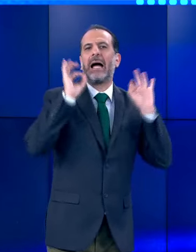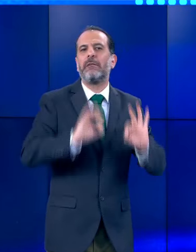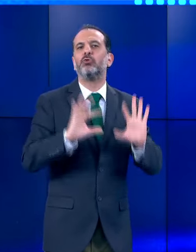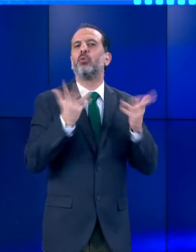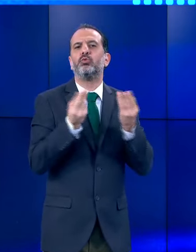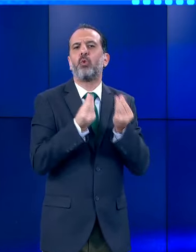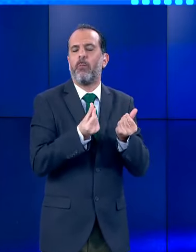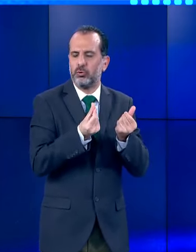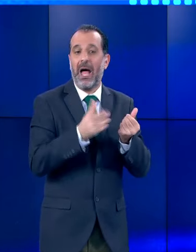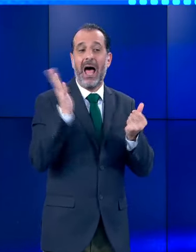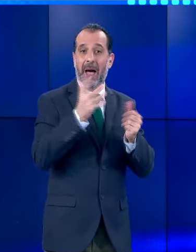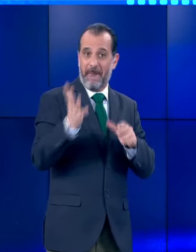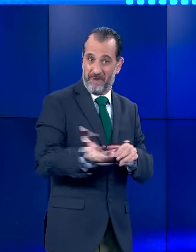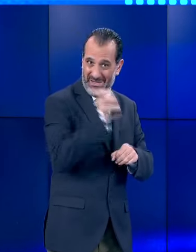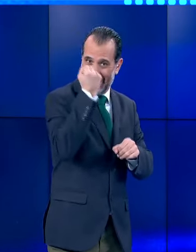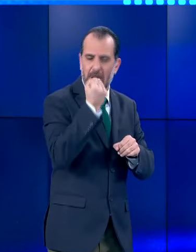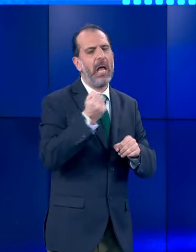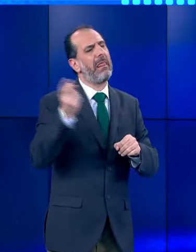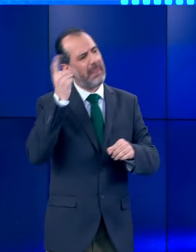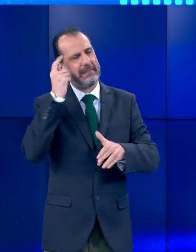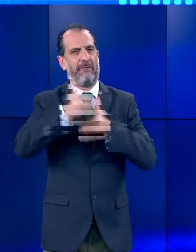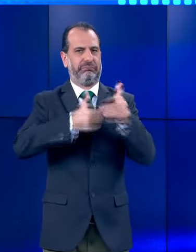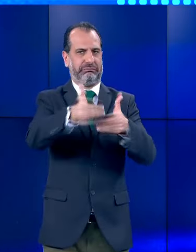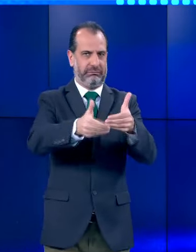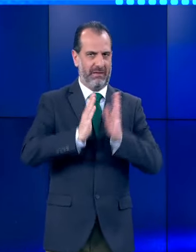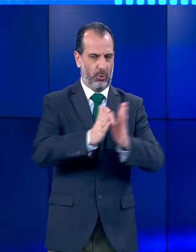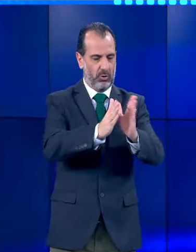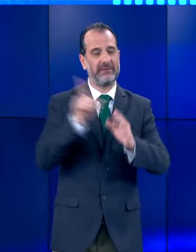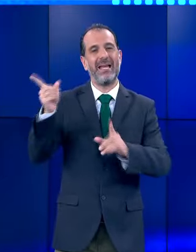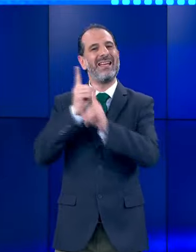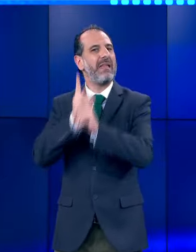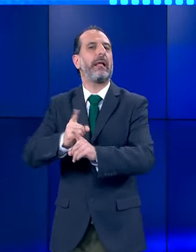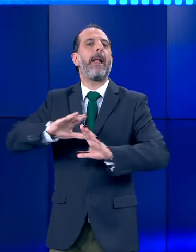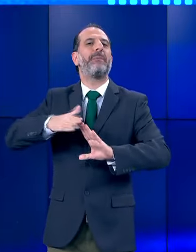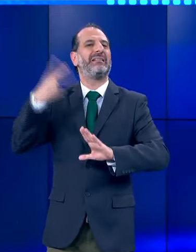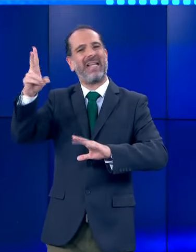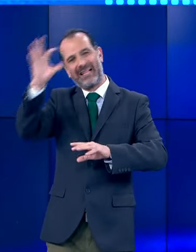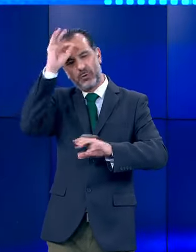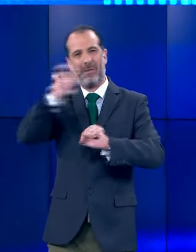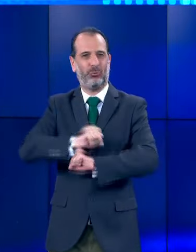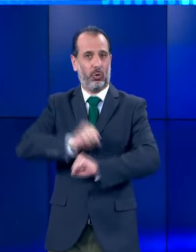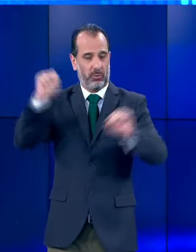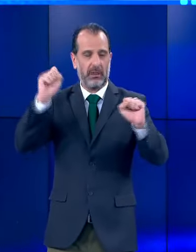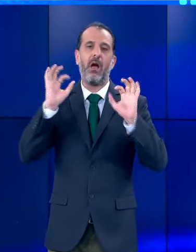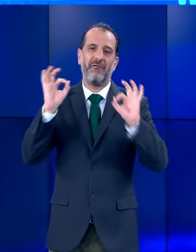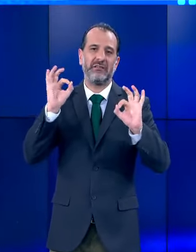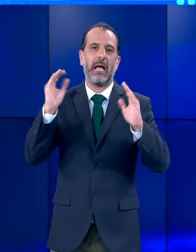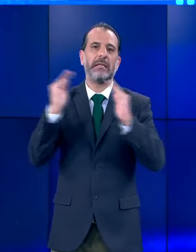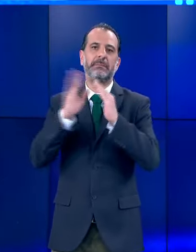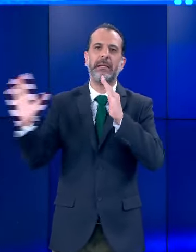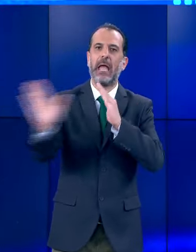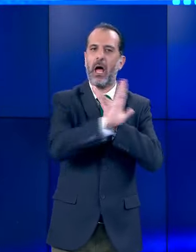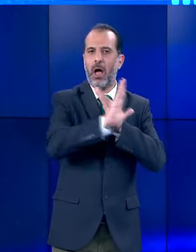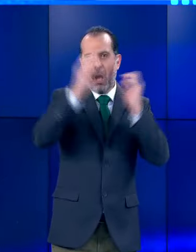ύλης. Αυτό θα τους δώσει ενδεχομένως πάρα πολλά στοιχεία. Την υπόθεση έχει αναλάβει η Αντιτρομοκρατική Υπηρεσία και βέβαια οι χαμένοι όλοι σε αυτή τη υπόθεση είναι και οι κάτοικοι της περιοχής